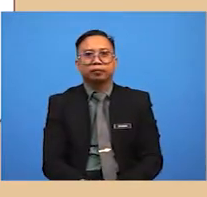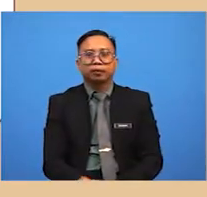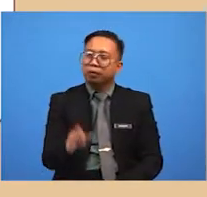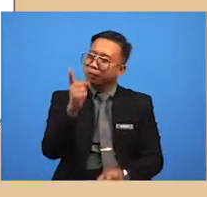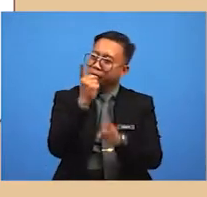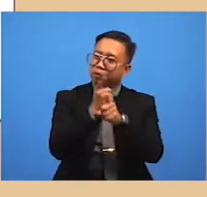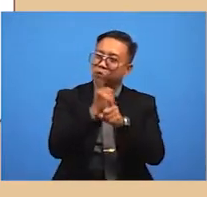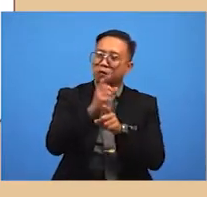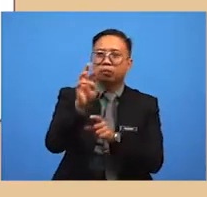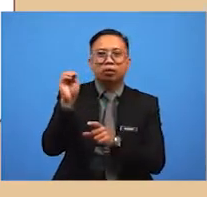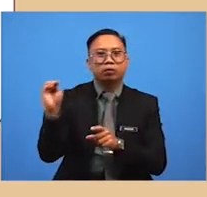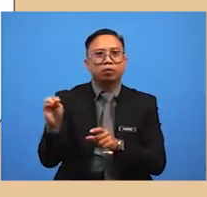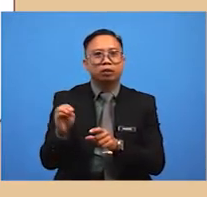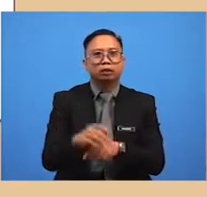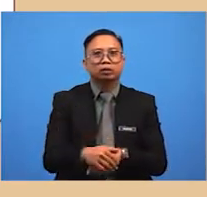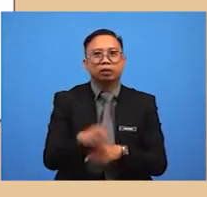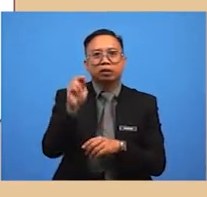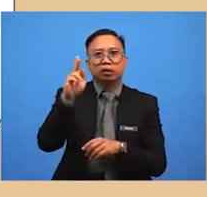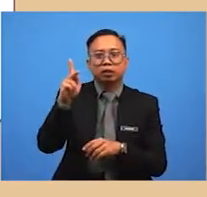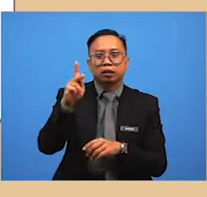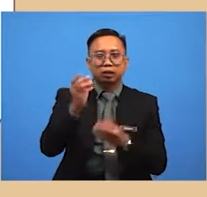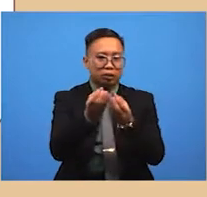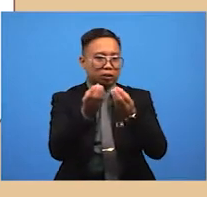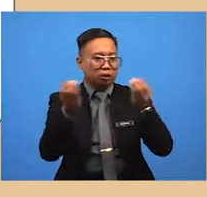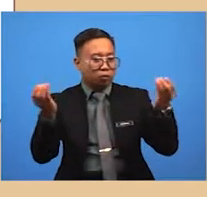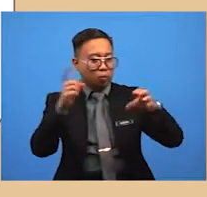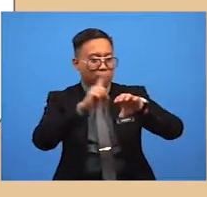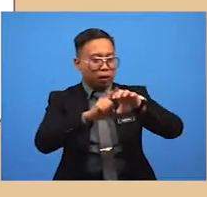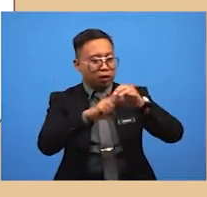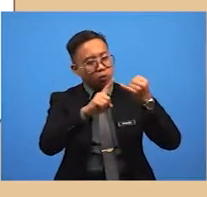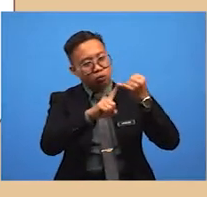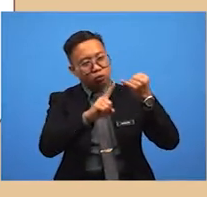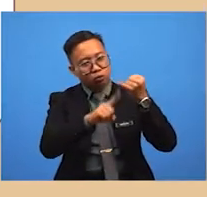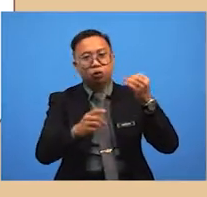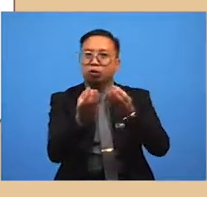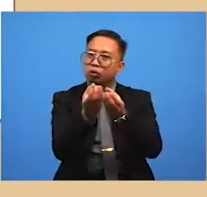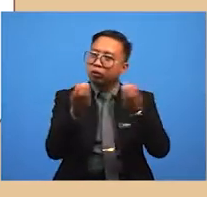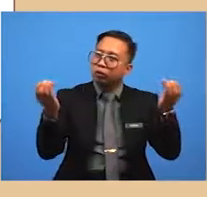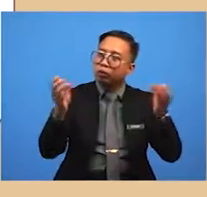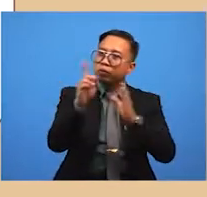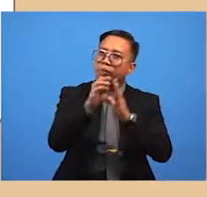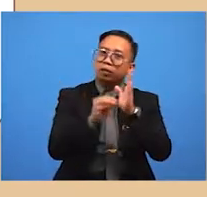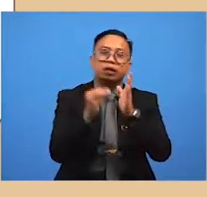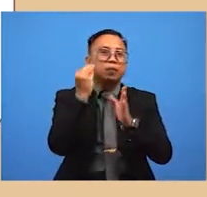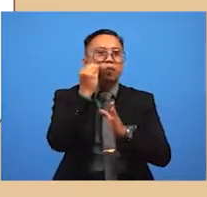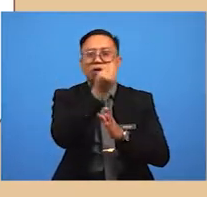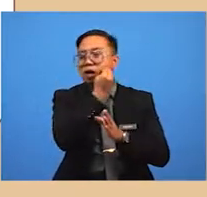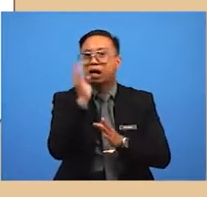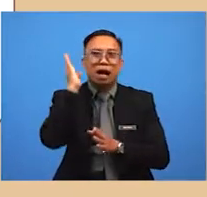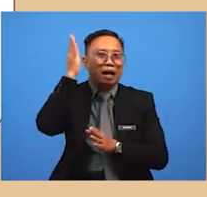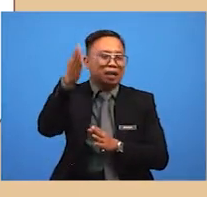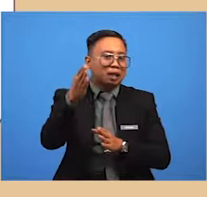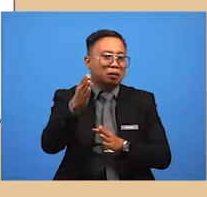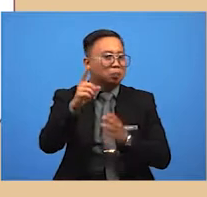Ya, betul murid-murid, nukleus tiub berada di hujung tiub debunga akan